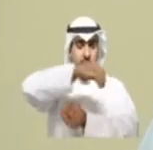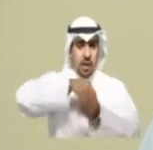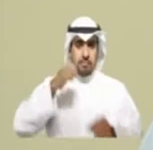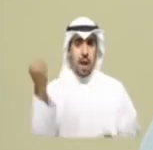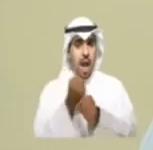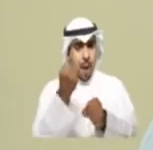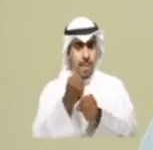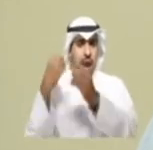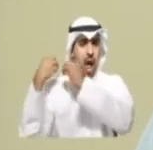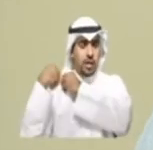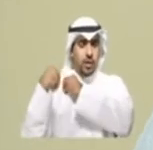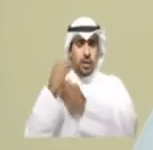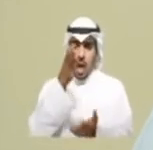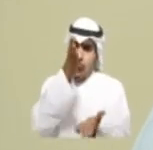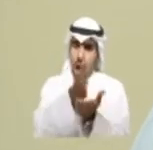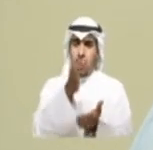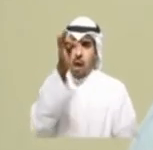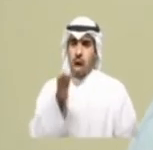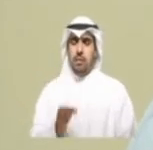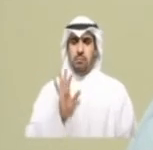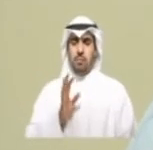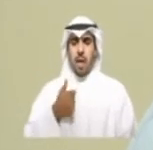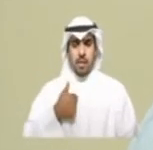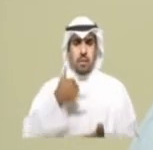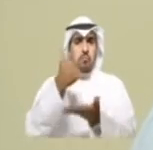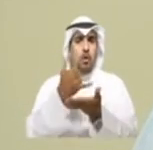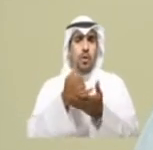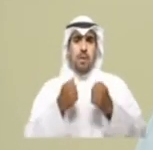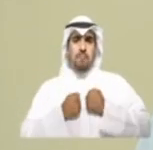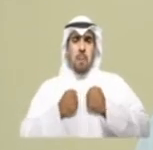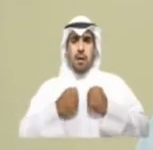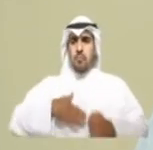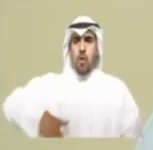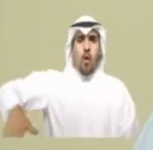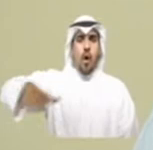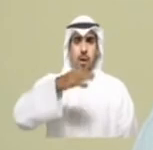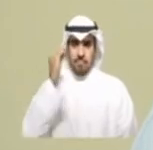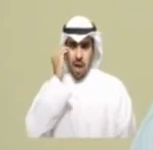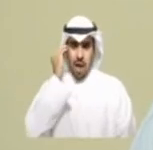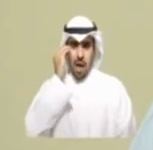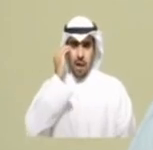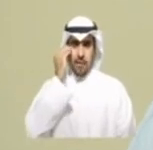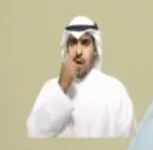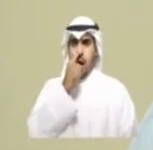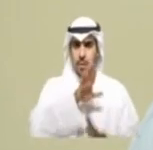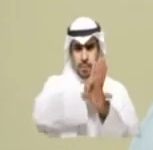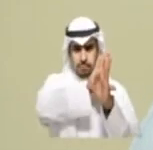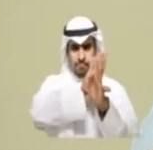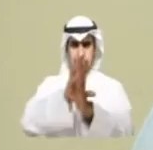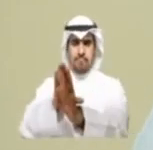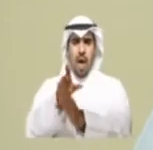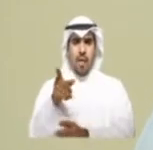في نفس الوقت، وهذه المسؤولية وروح المسؤولية موجودة لدى الجميع، والكل مهتم بخدمة الحاج